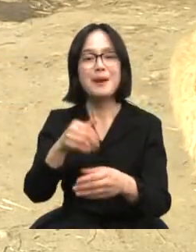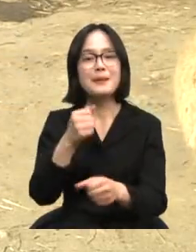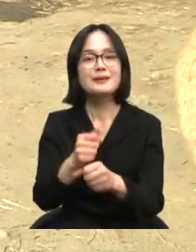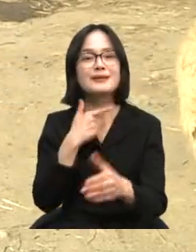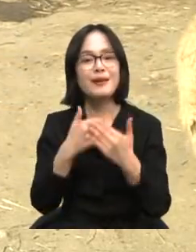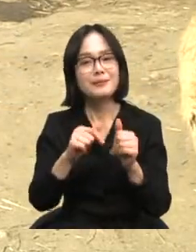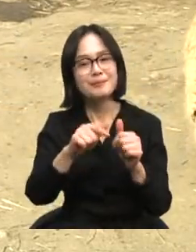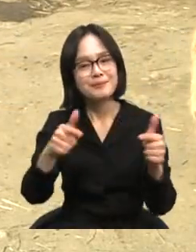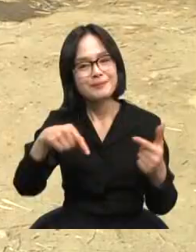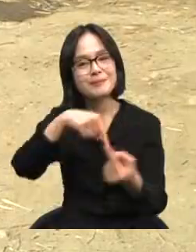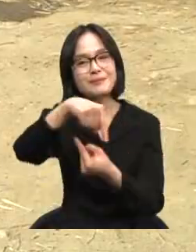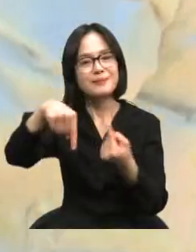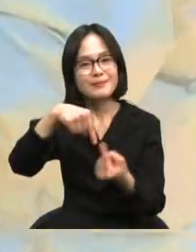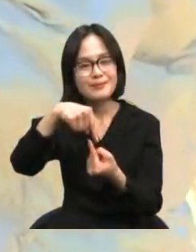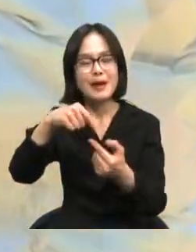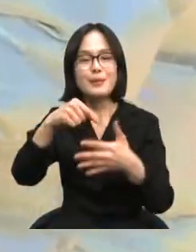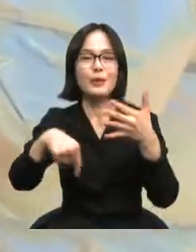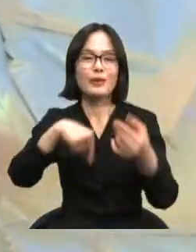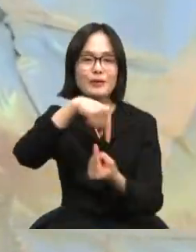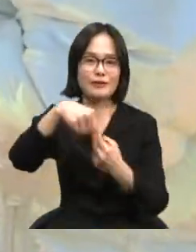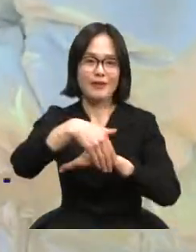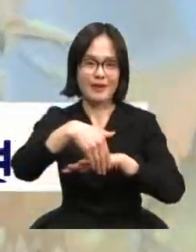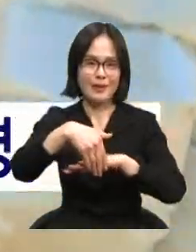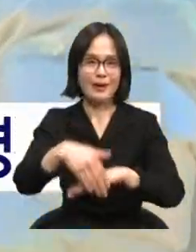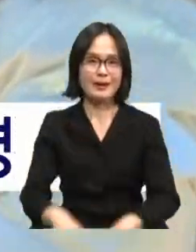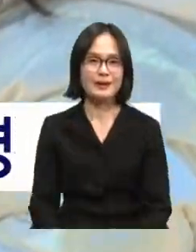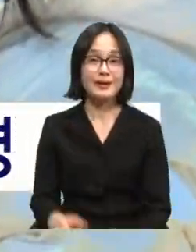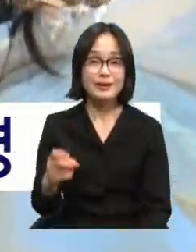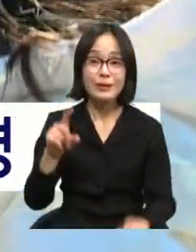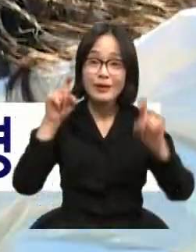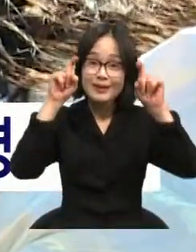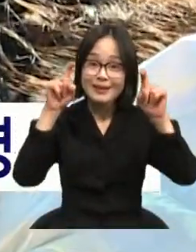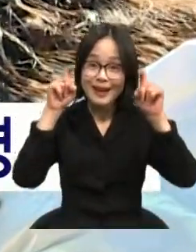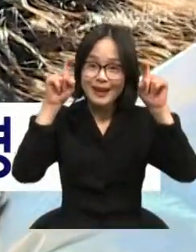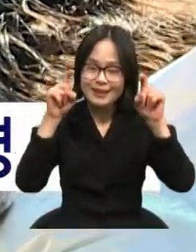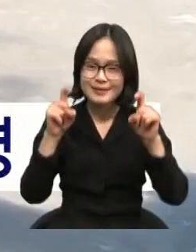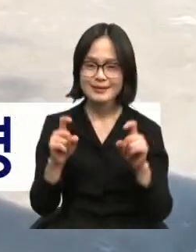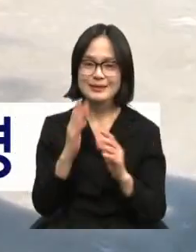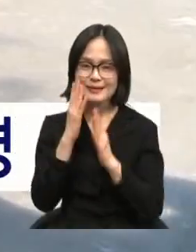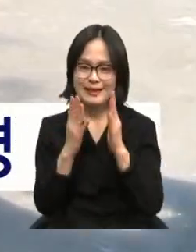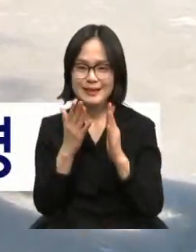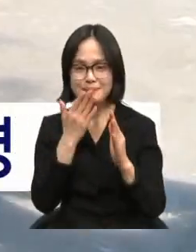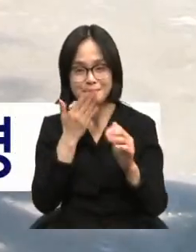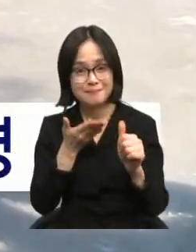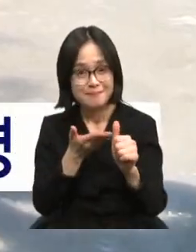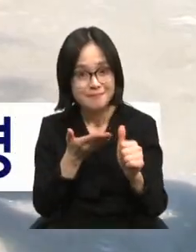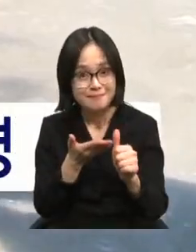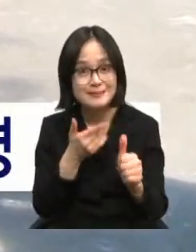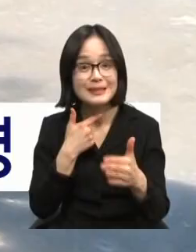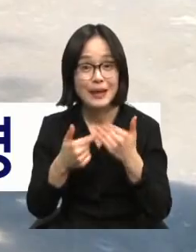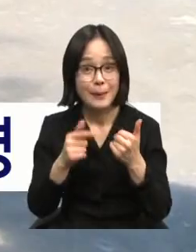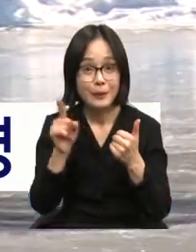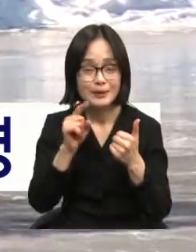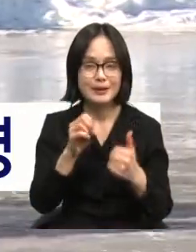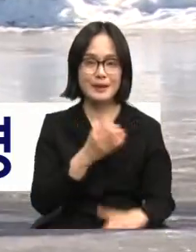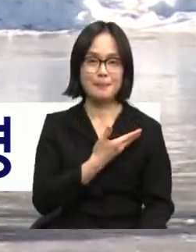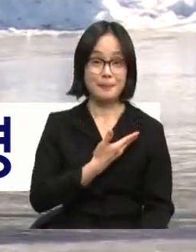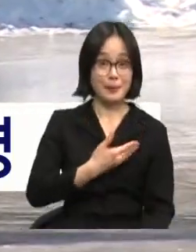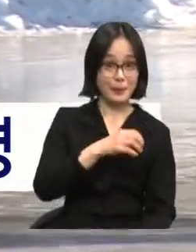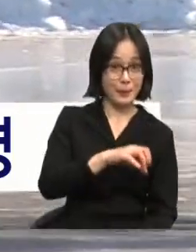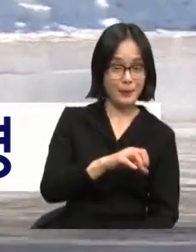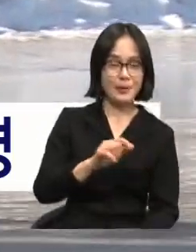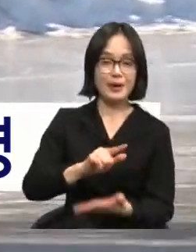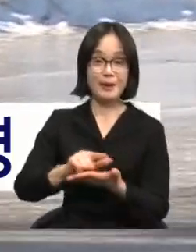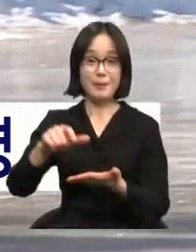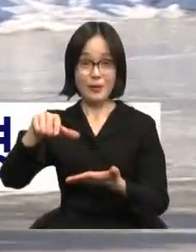귀여운 양을 직접 보고 건초주기 체험과 썰매를 타볼 수 있는 양떼 목장은 양평과 가평에서 모두